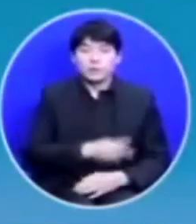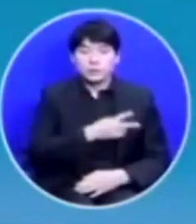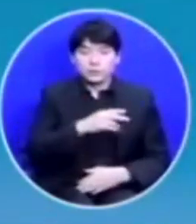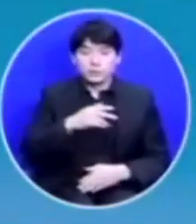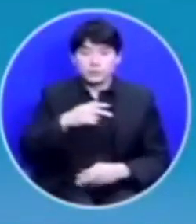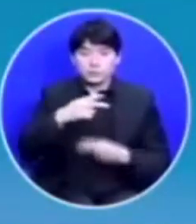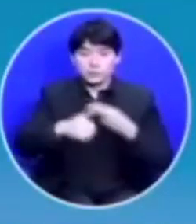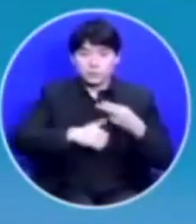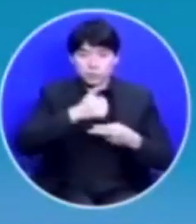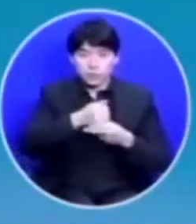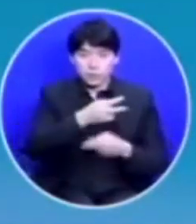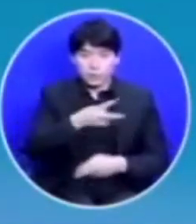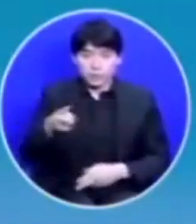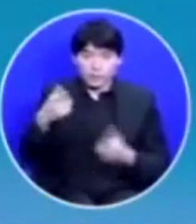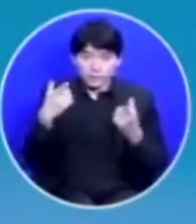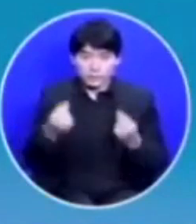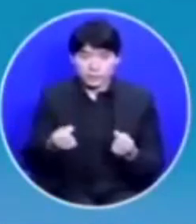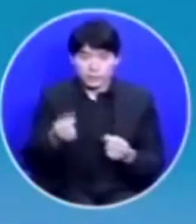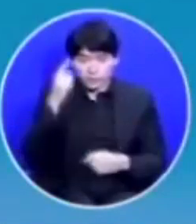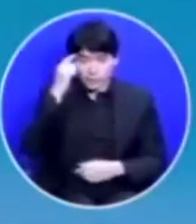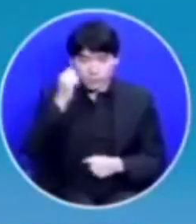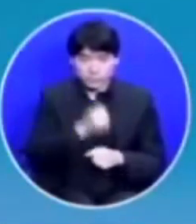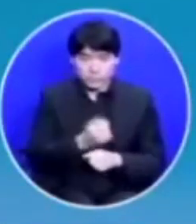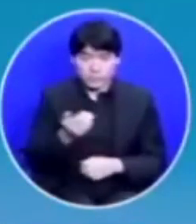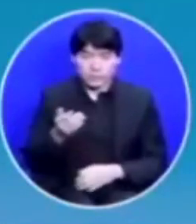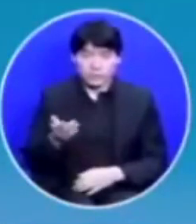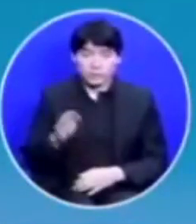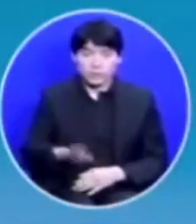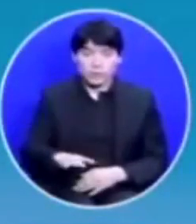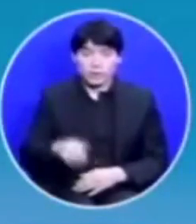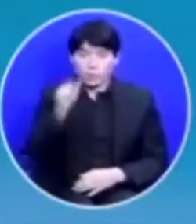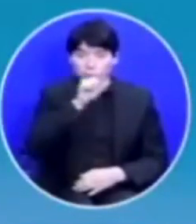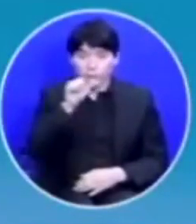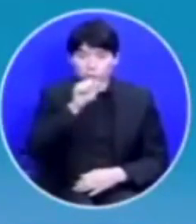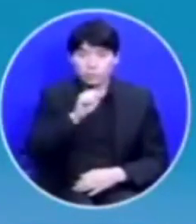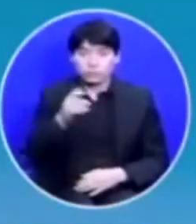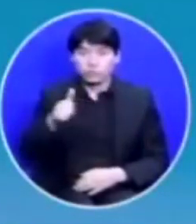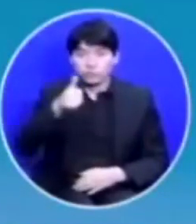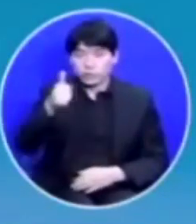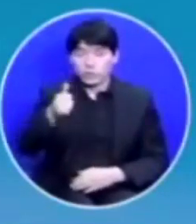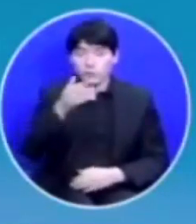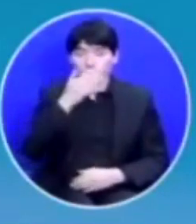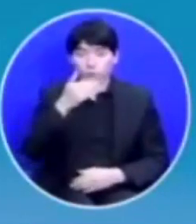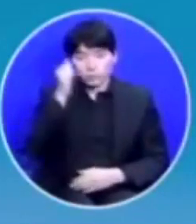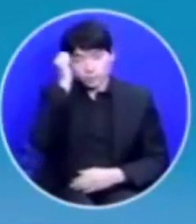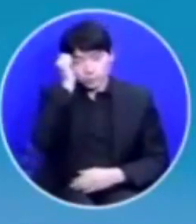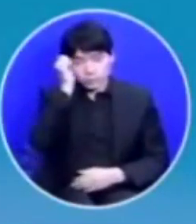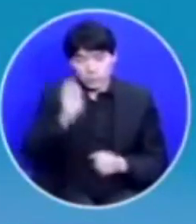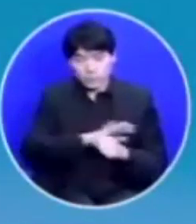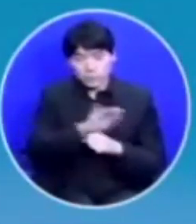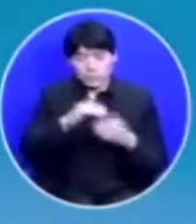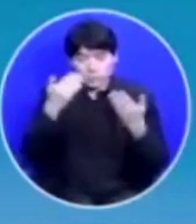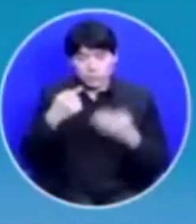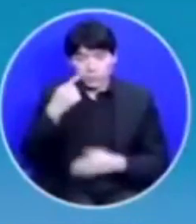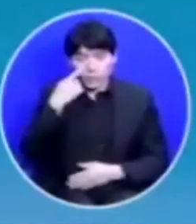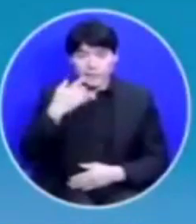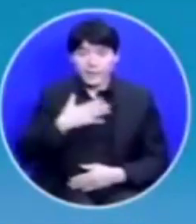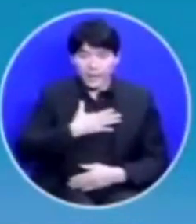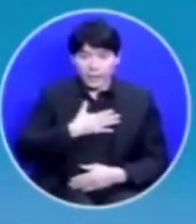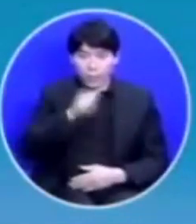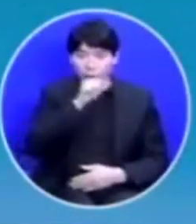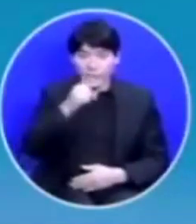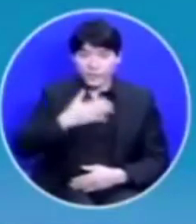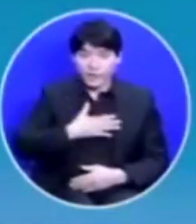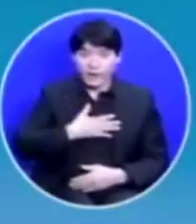그럽니다 고양이는 주인이 먹여주고 재워주고 사랑해 주는 거 보니까 내가 신이 구나